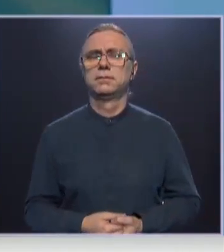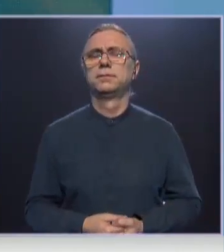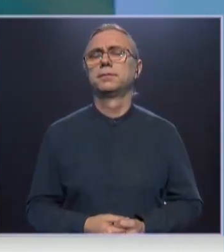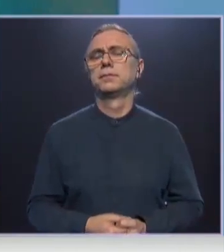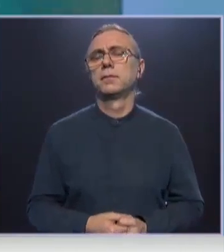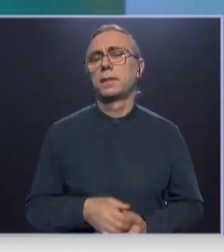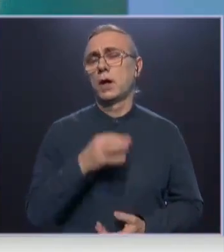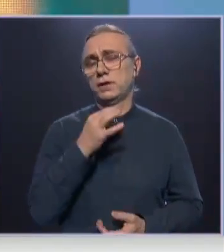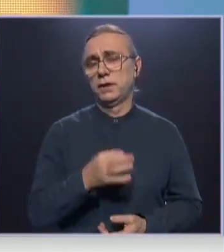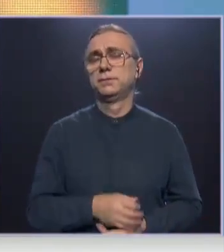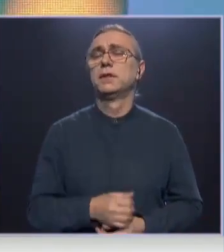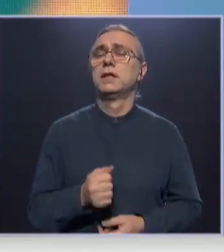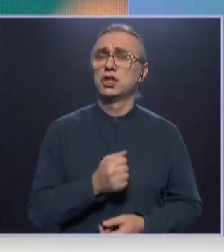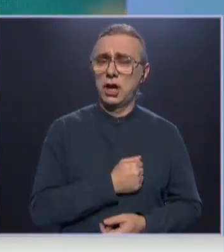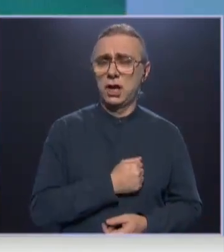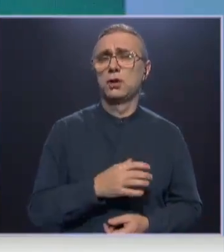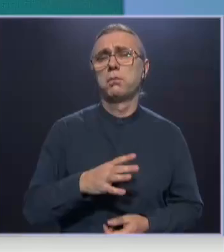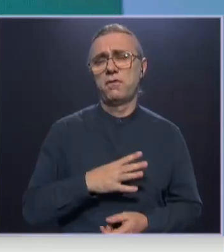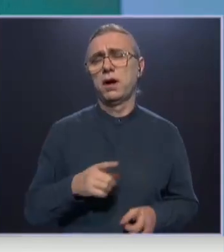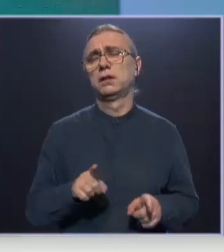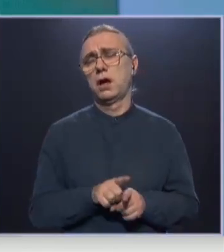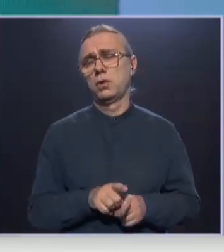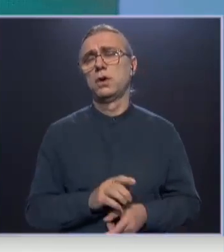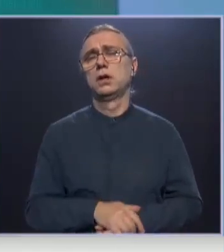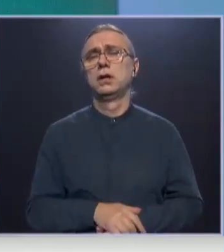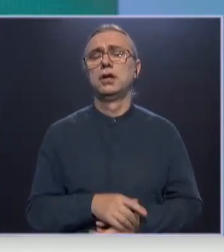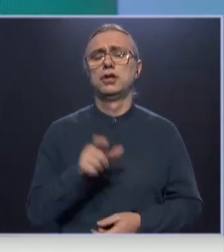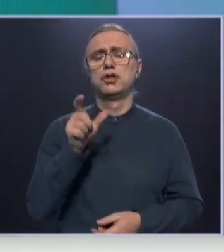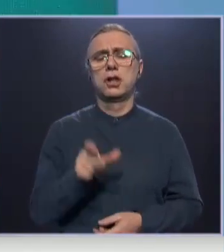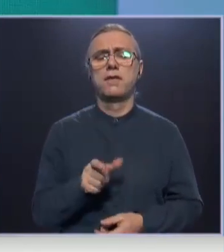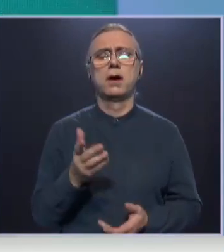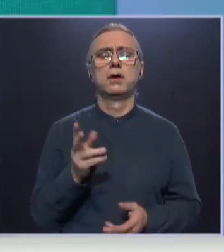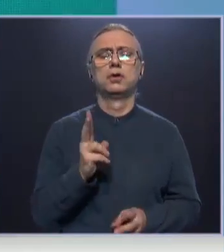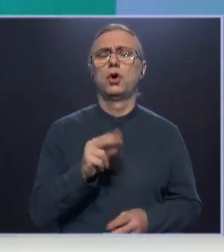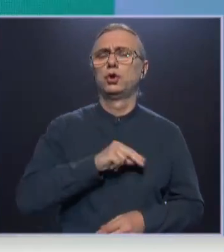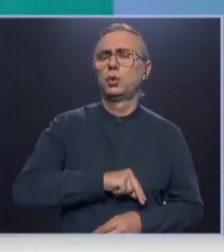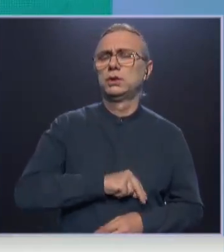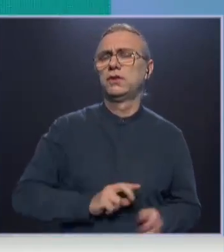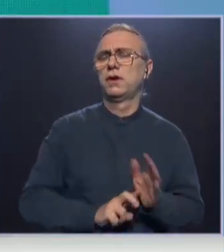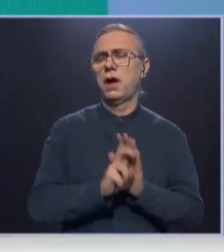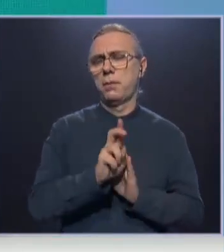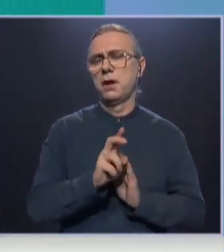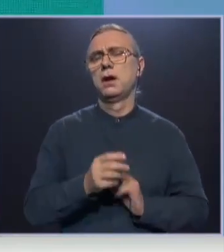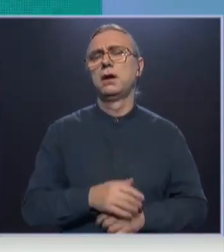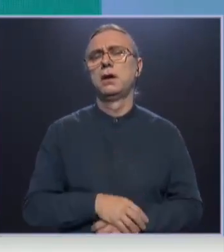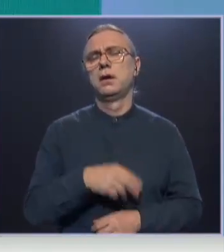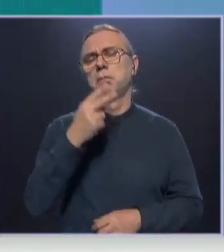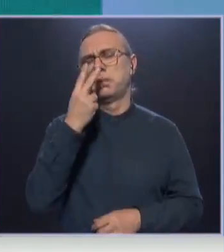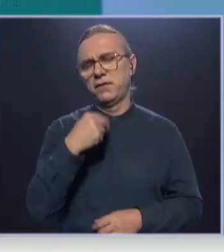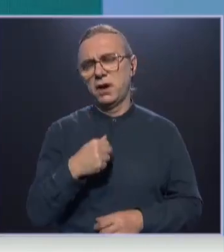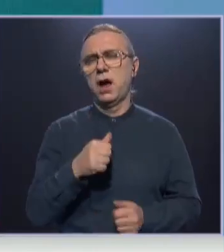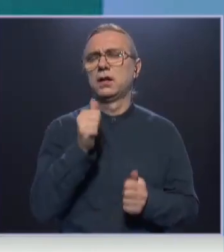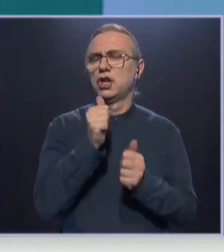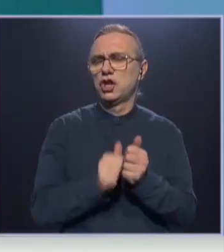сожалению, бывает такое, что человек, который трудится в храме, привыкает к